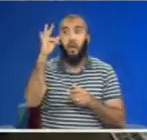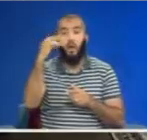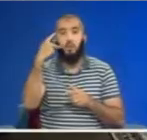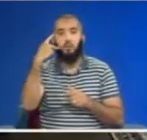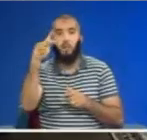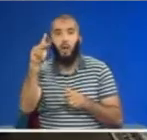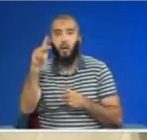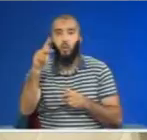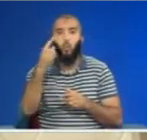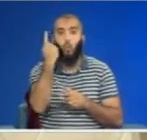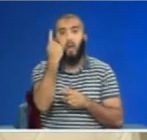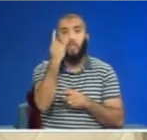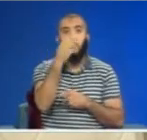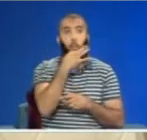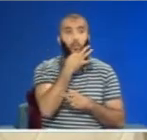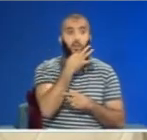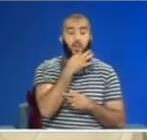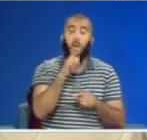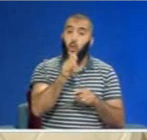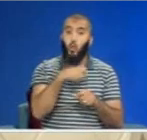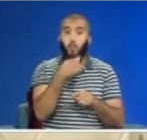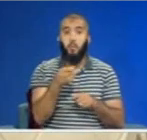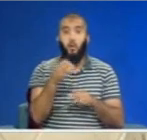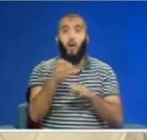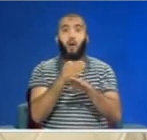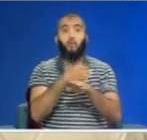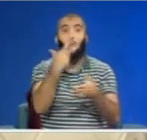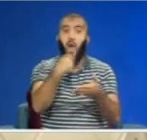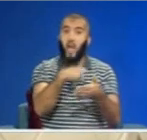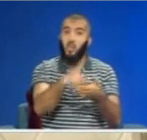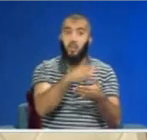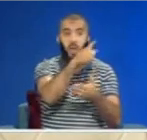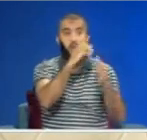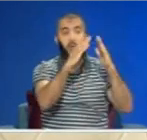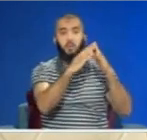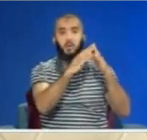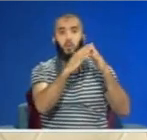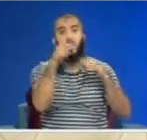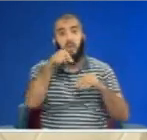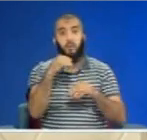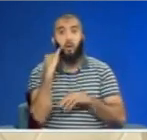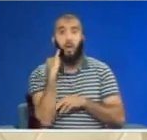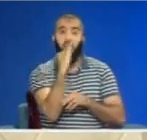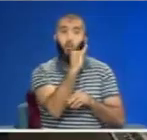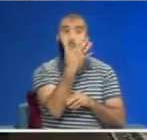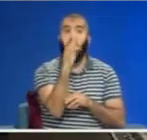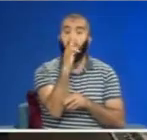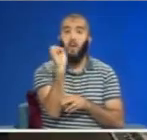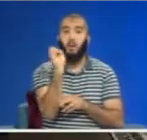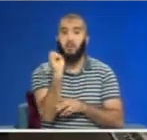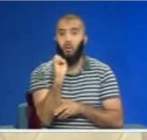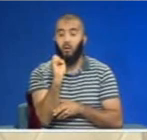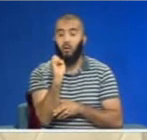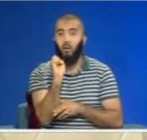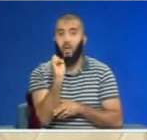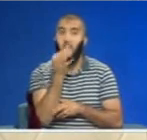الإخوة مفروض قبل أن يقدم على عملية الشراء يخبر إخوته، قال